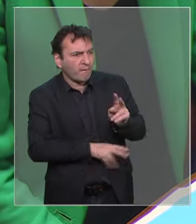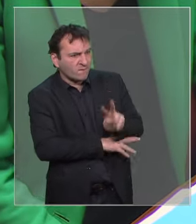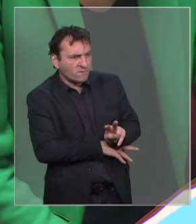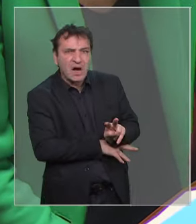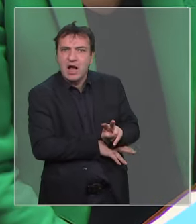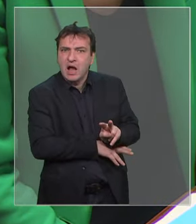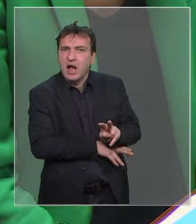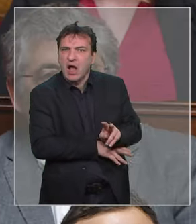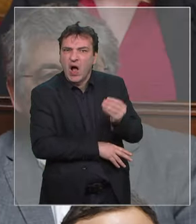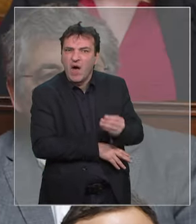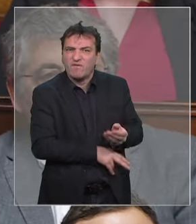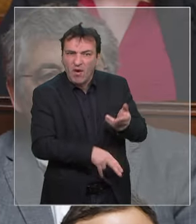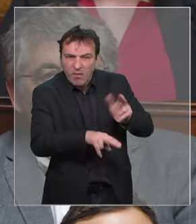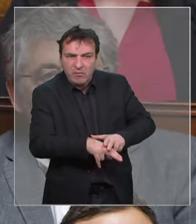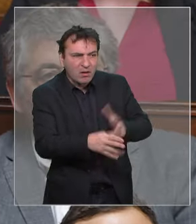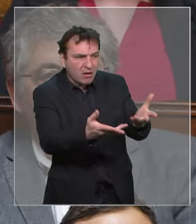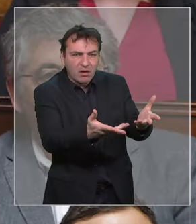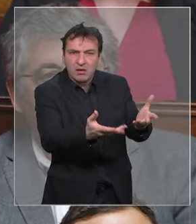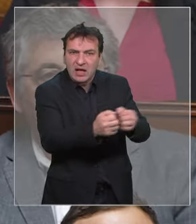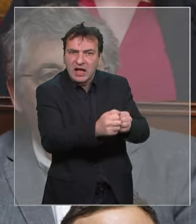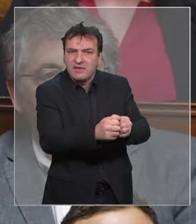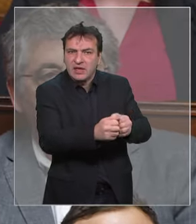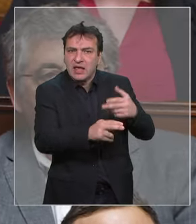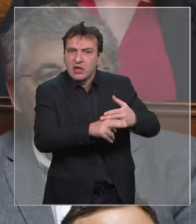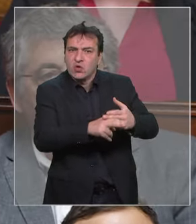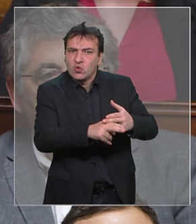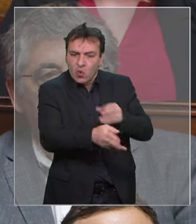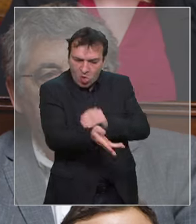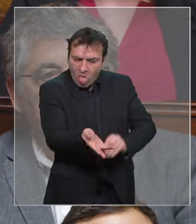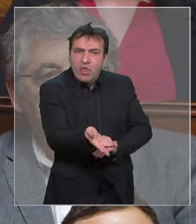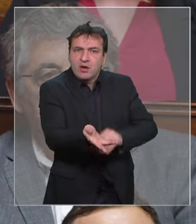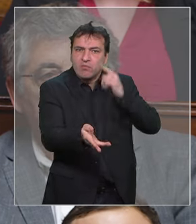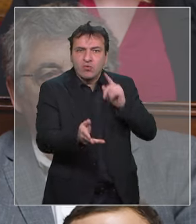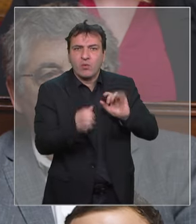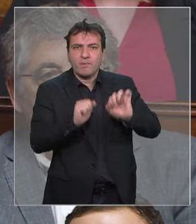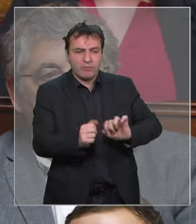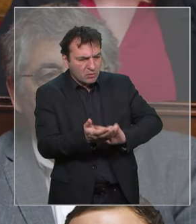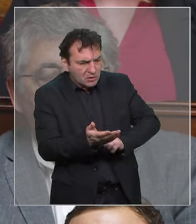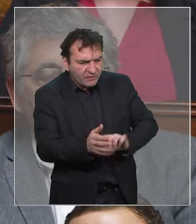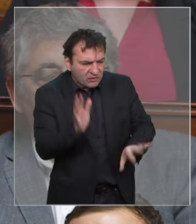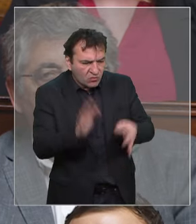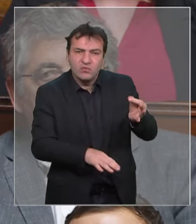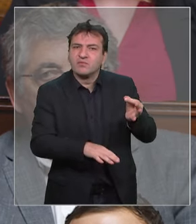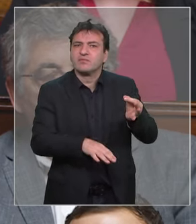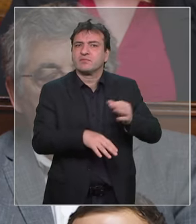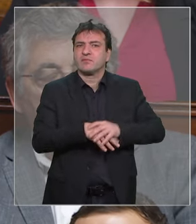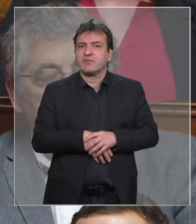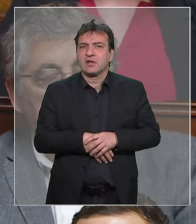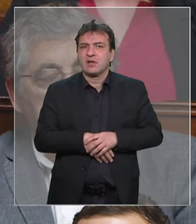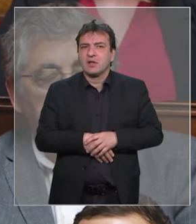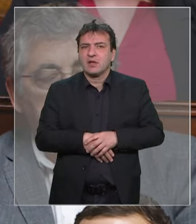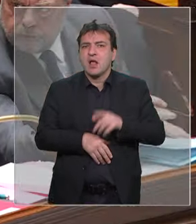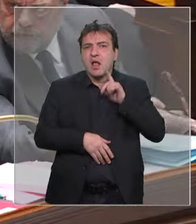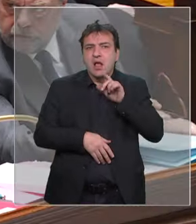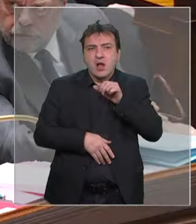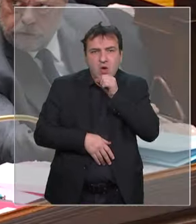de cadavres d'enfants avec leur nom écrit sur leur poignet pour qu'on puisse les identifier sous les décombres. Des grands-pères qui enterrent